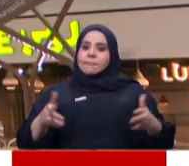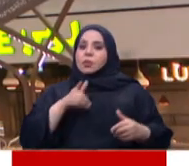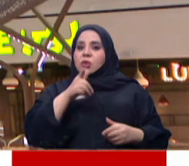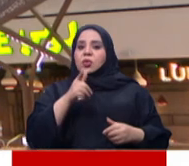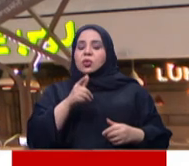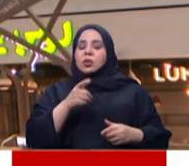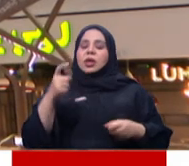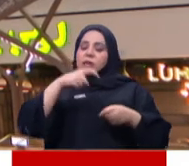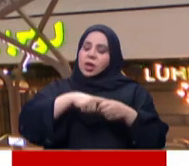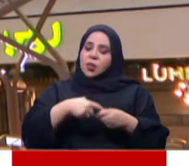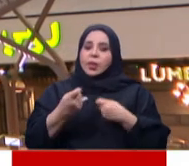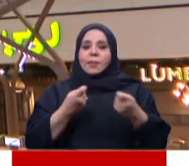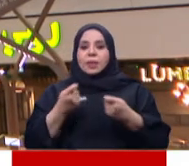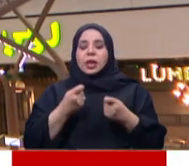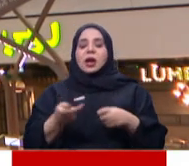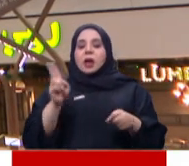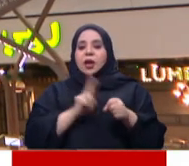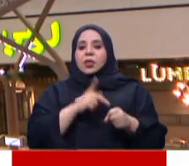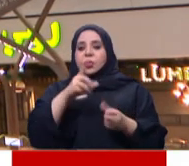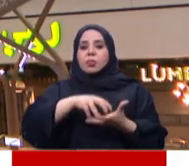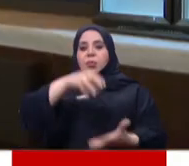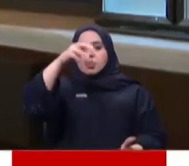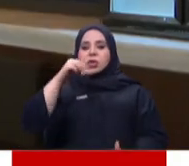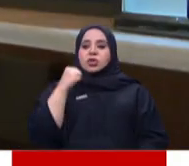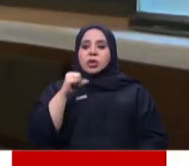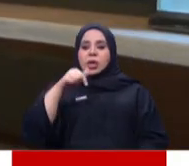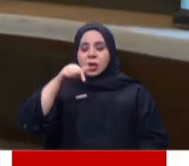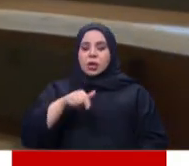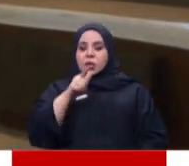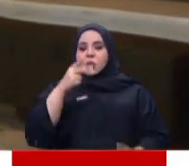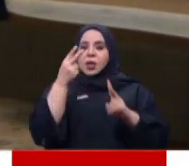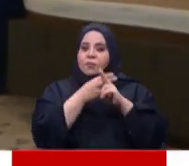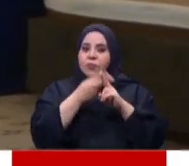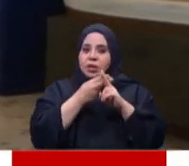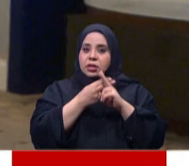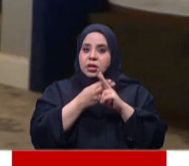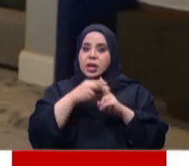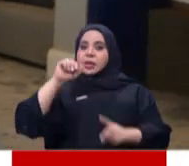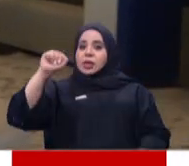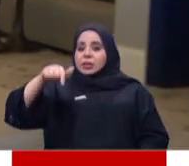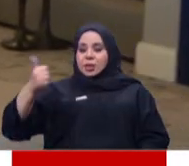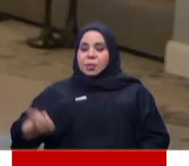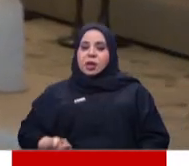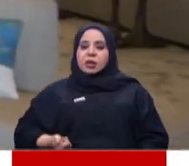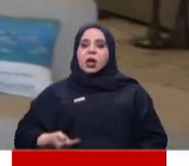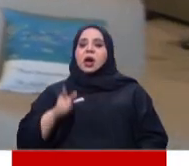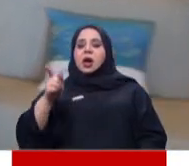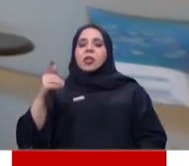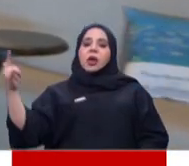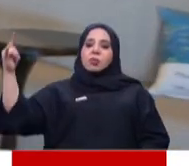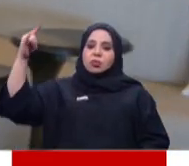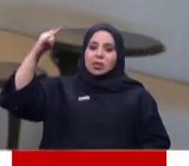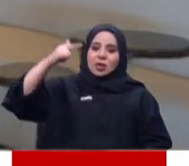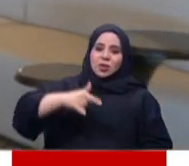والطعام والمشروبات. ويضم مبنى المسافرين الجديد فندق وسبا مطار البحرين، والذي يوفر للمسافرين